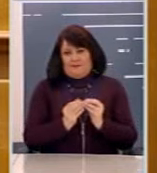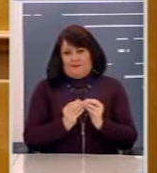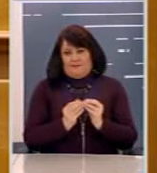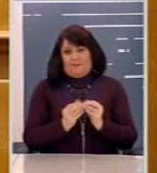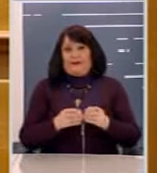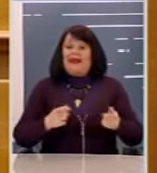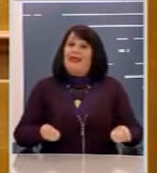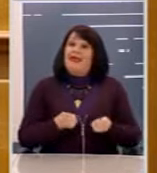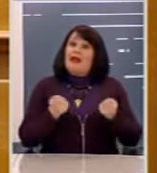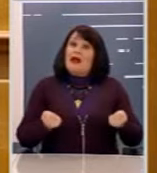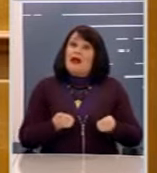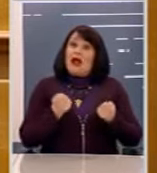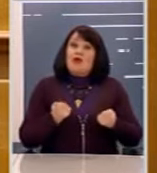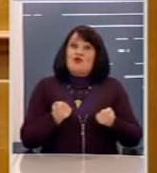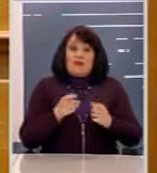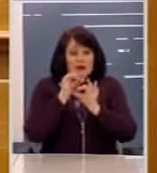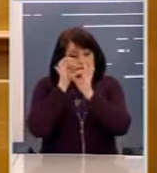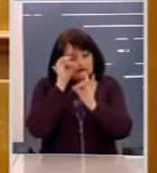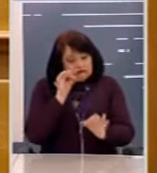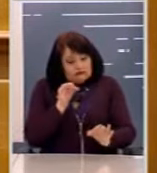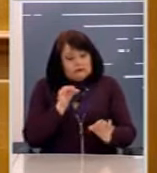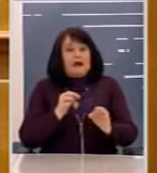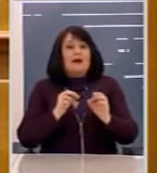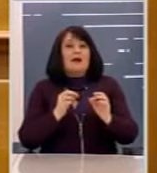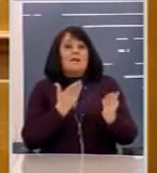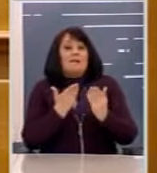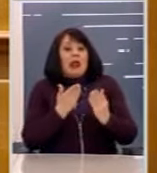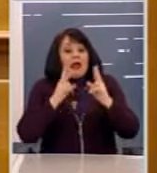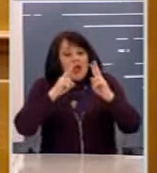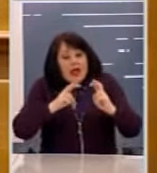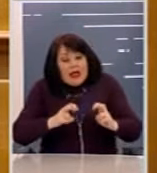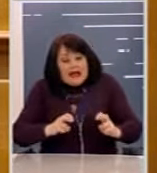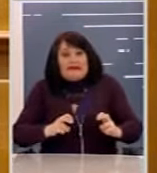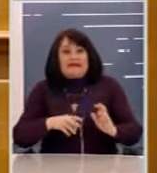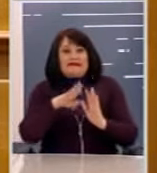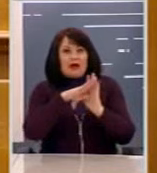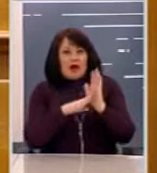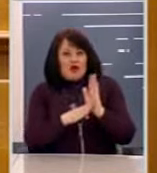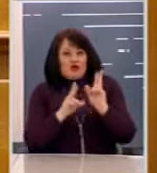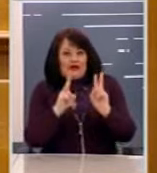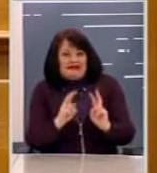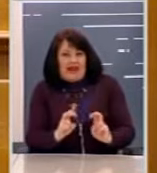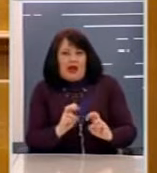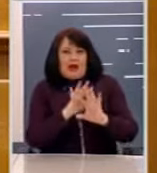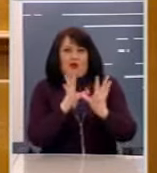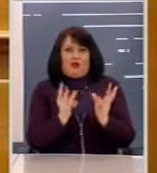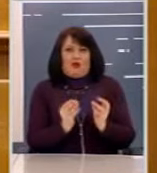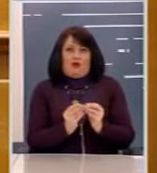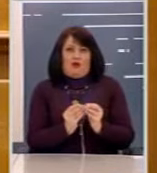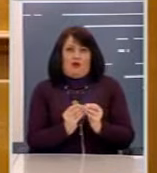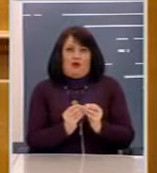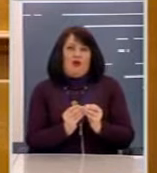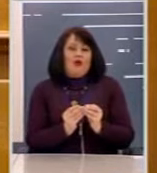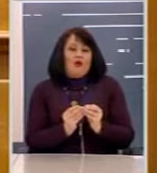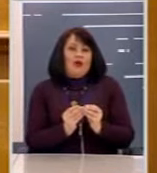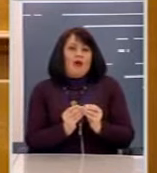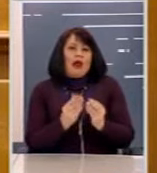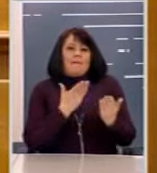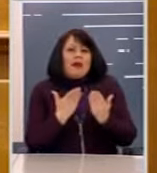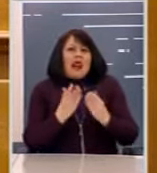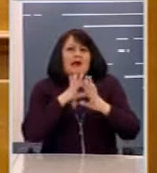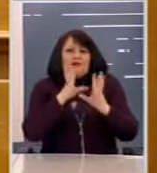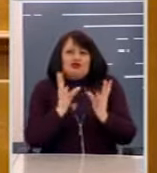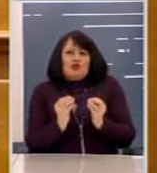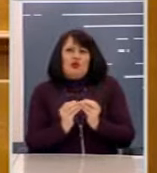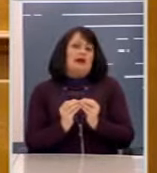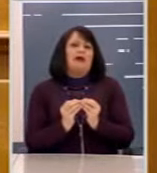Προώθηση των κλινικών μελετών με κανόνες και έλεγχο, ιδιαίτερα για τις μη παρεμβατικές κλινικές μελέτες,